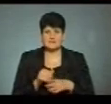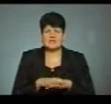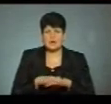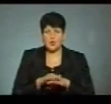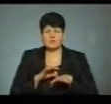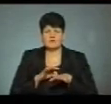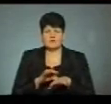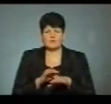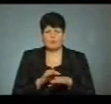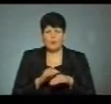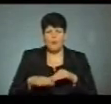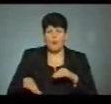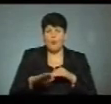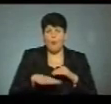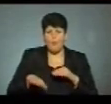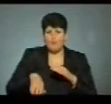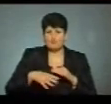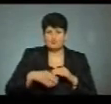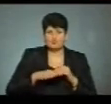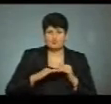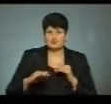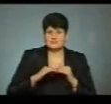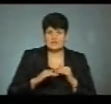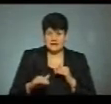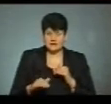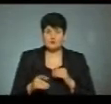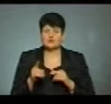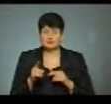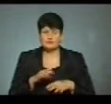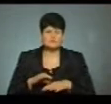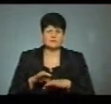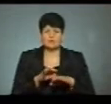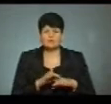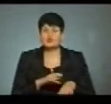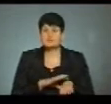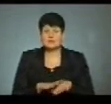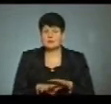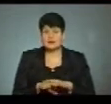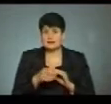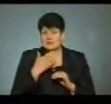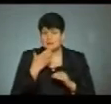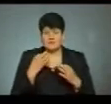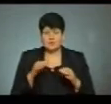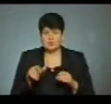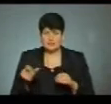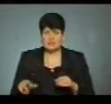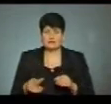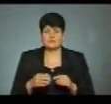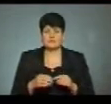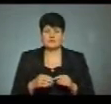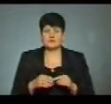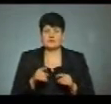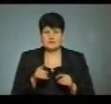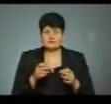гори за місяць-два їх привезти. Чому? Тому що раба не буде вільної людини. Він вже завів їхніх дітей і внуків,